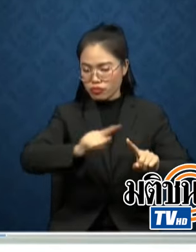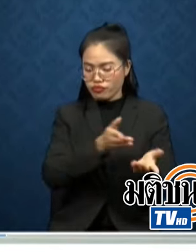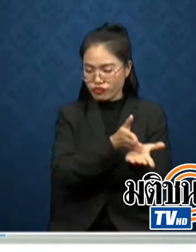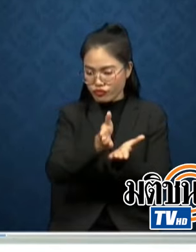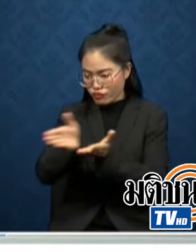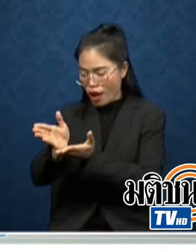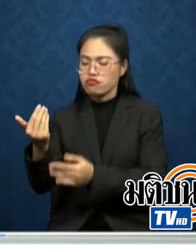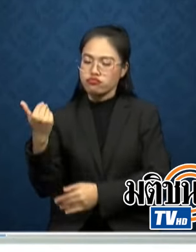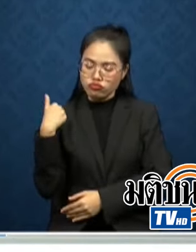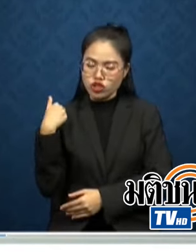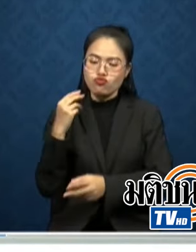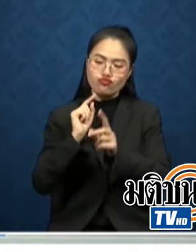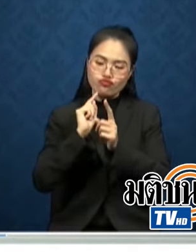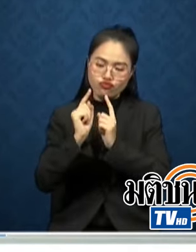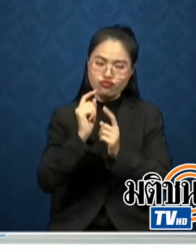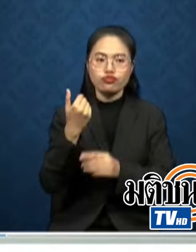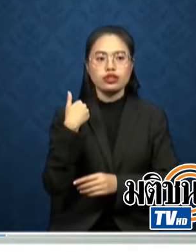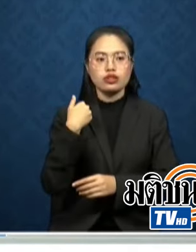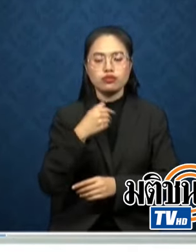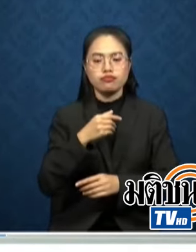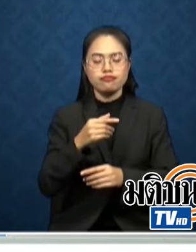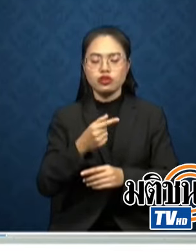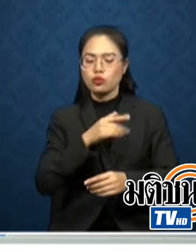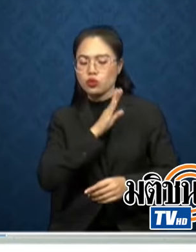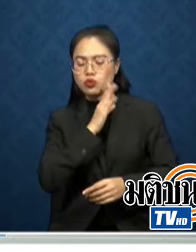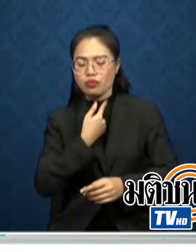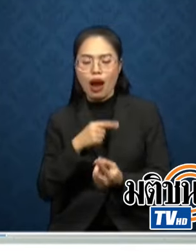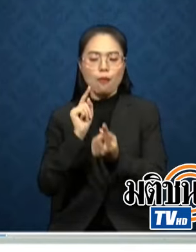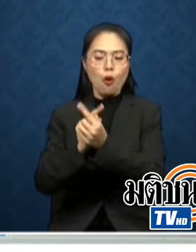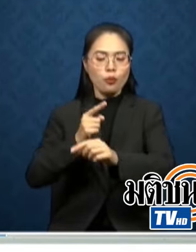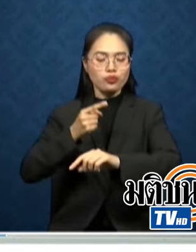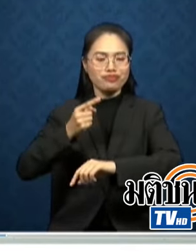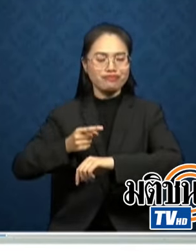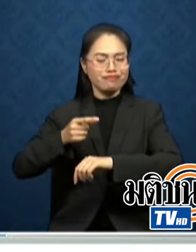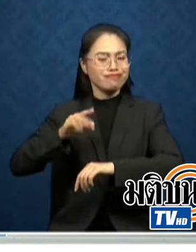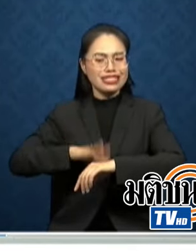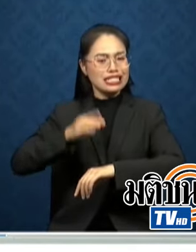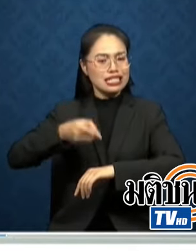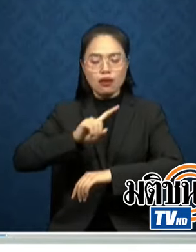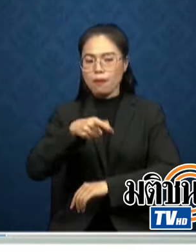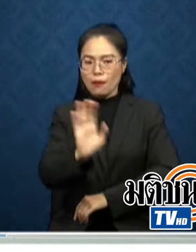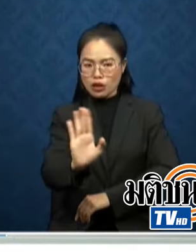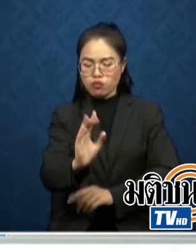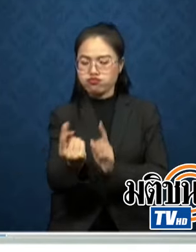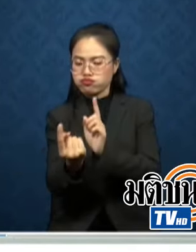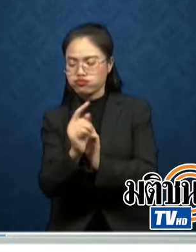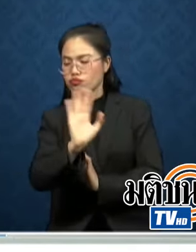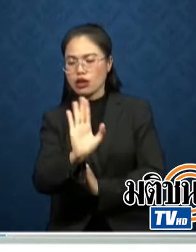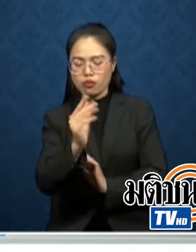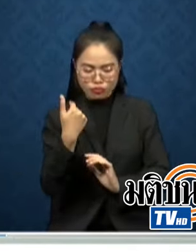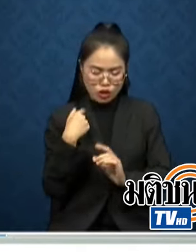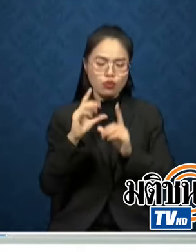ผ่าวิกฤตไปได้โดยที่บางครั้งอาจจะไม่จำเป็นจะต้องมาเจอกันตัวต่อตัวนะครับก็ให้ความส